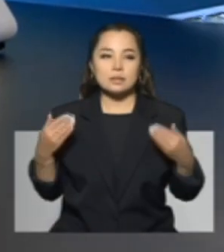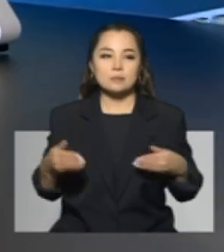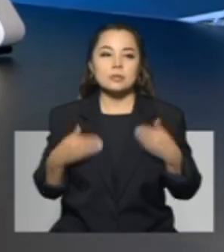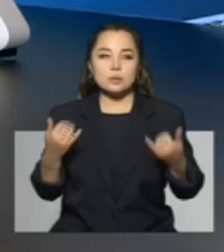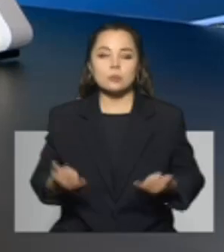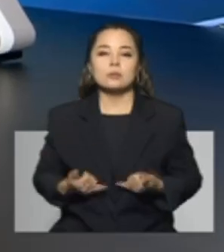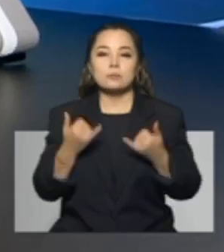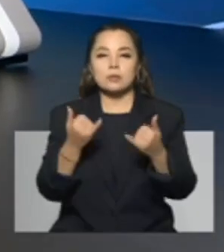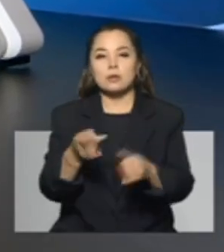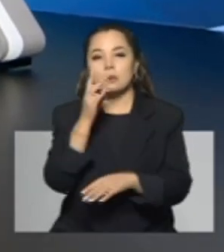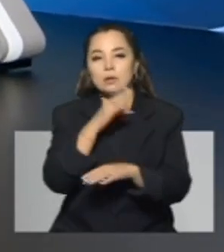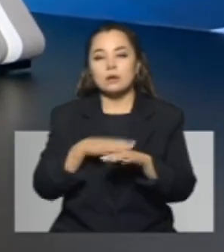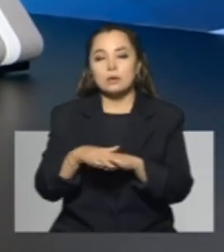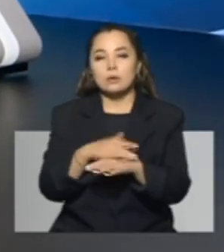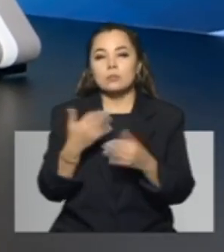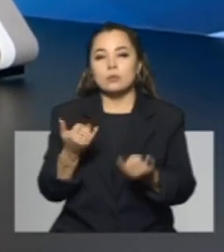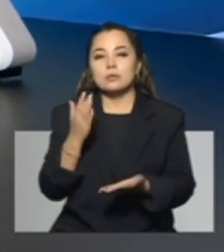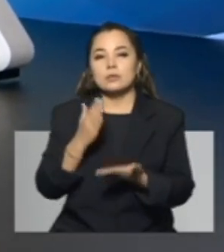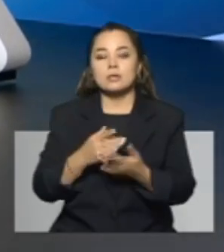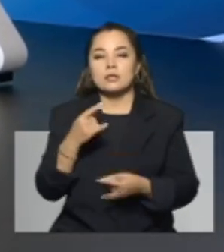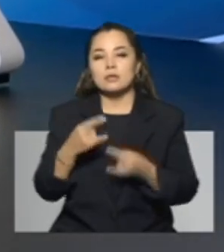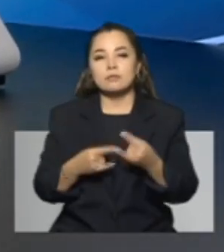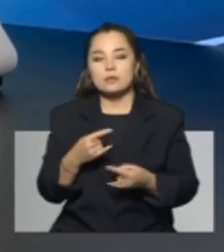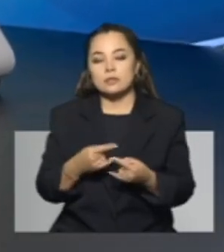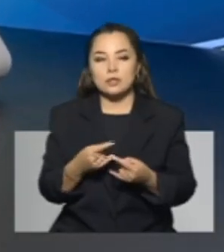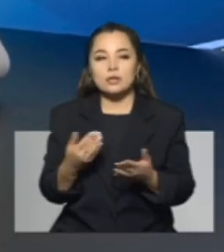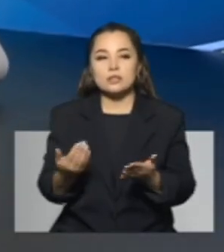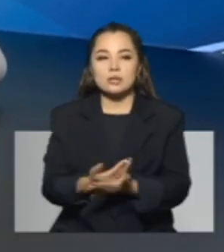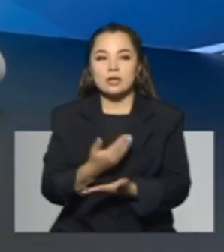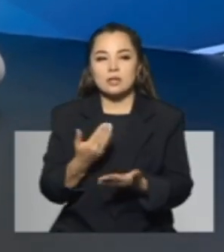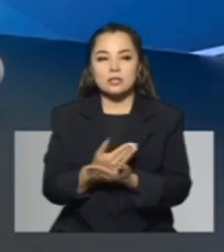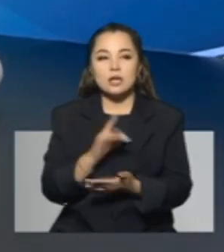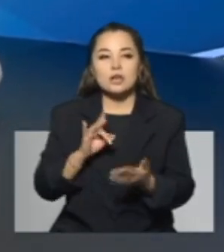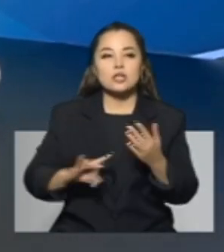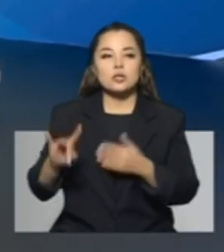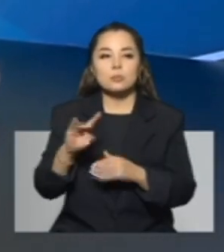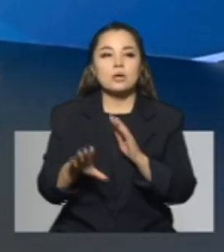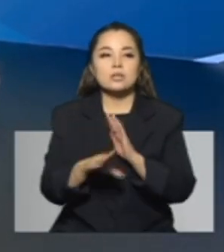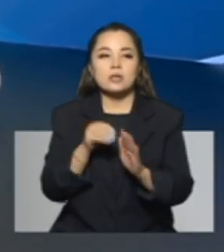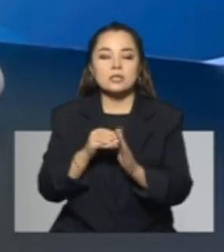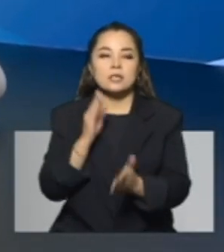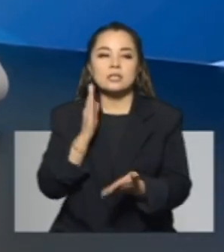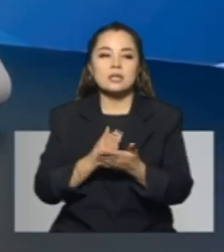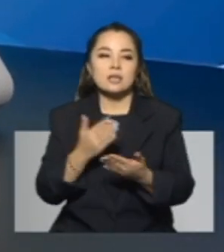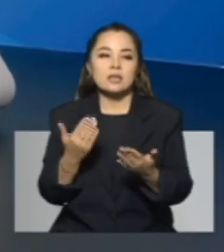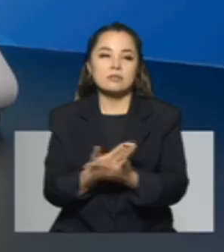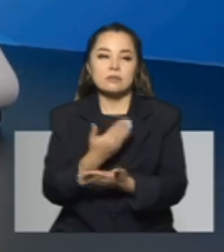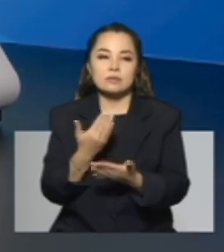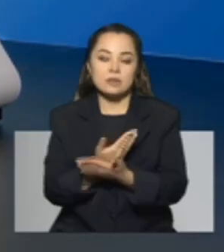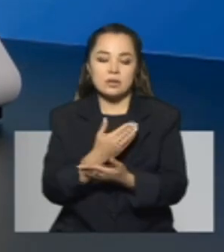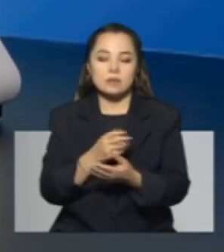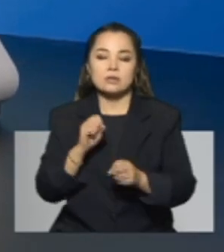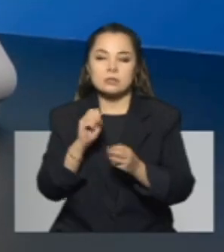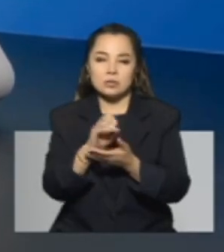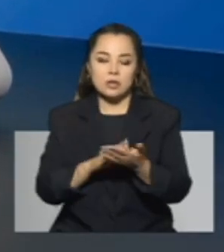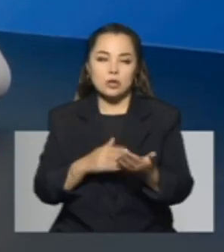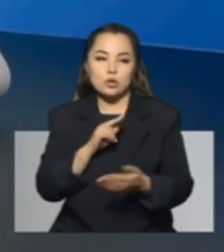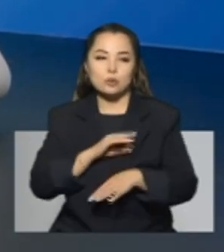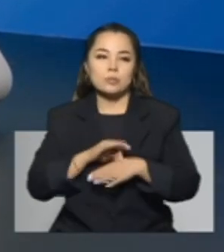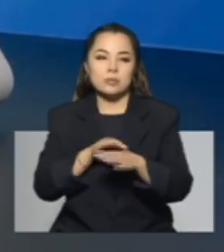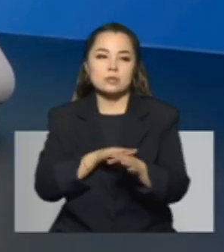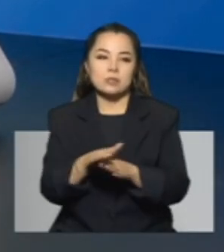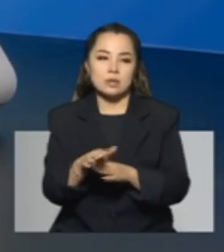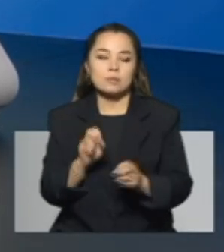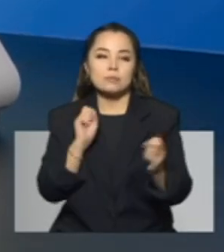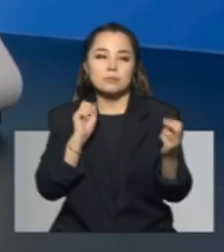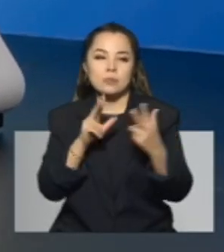Қайлығеш қадырлы көрермен, ұлттық арнаның ақпарат қызметі республикалық референдумға байланысты тікелей эфирдегі жұмысын жалғастырады. Студияда мен